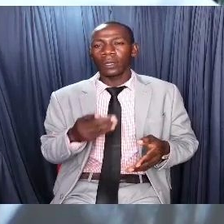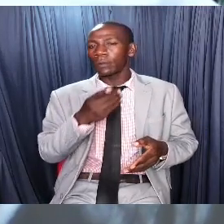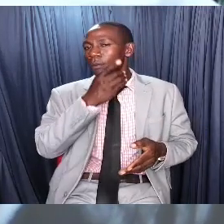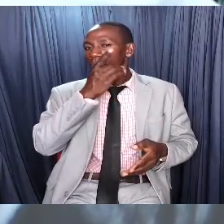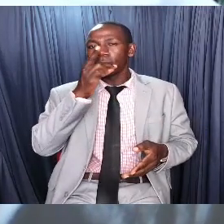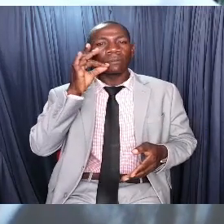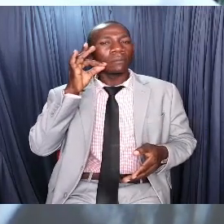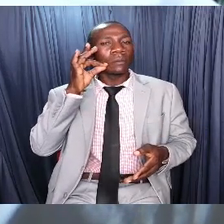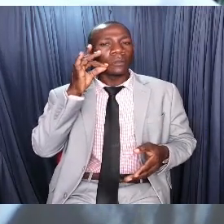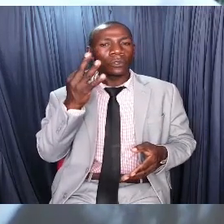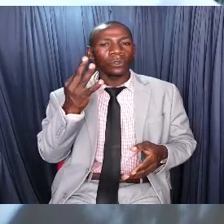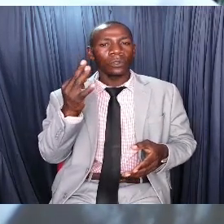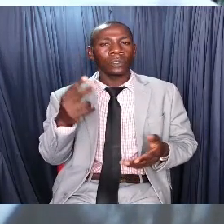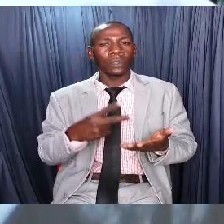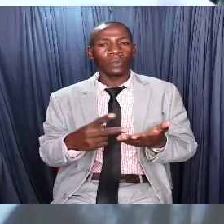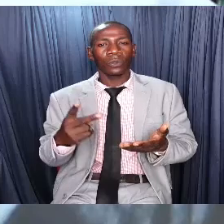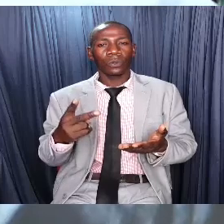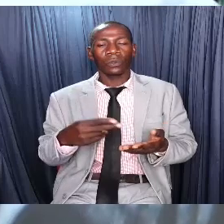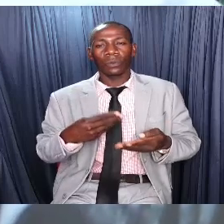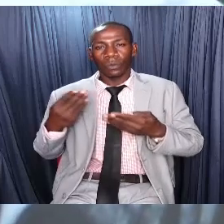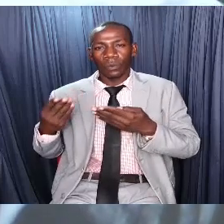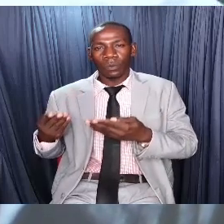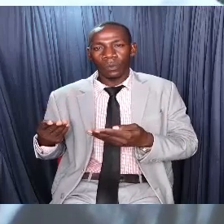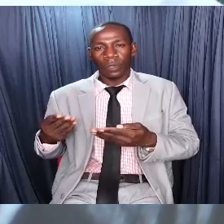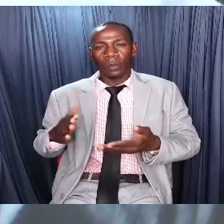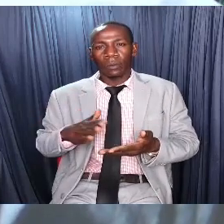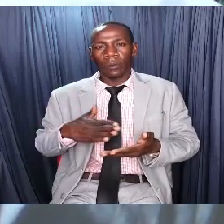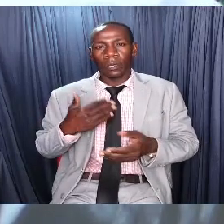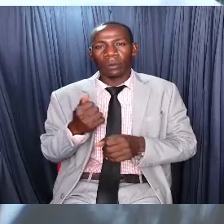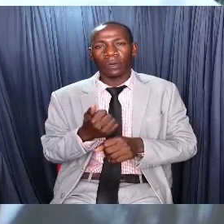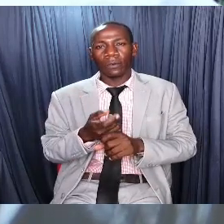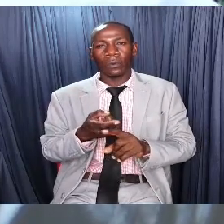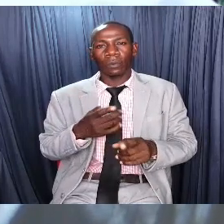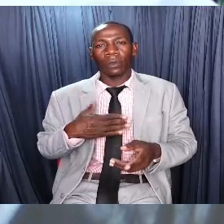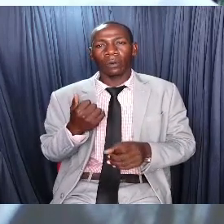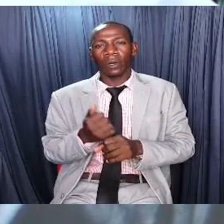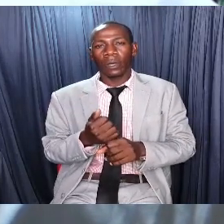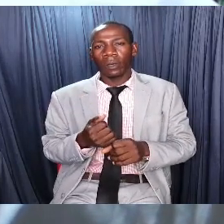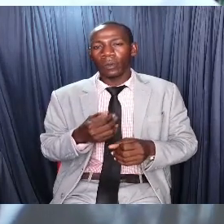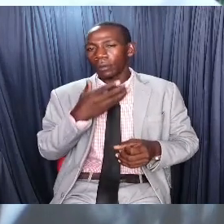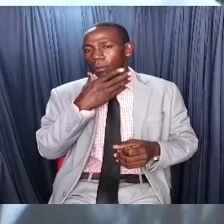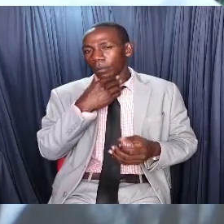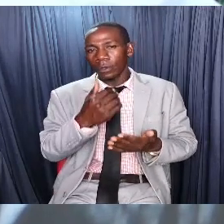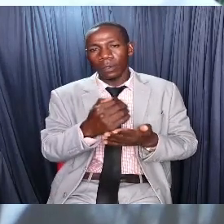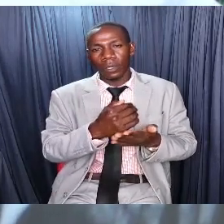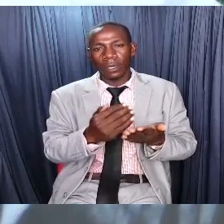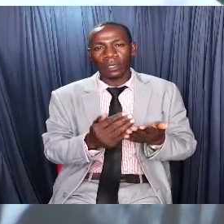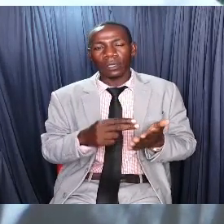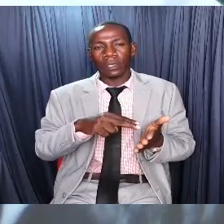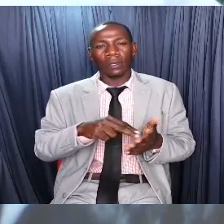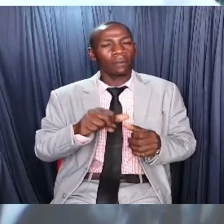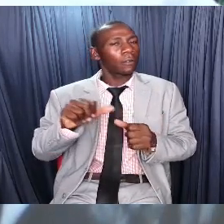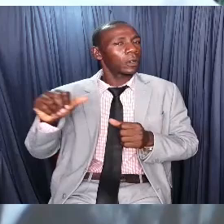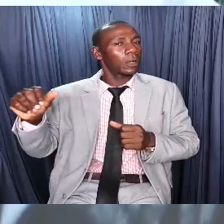nafunga mara mbili kwa juma, hutoa zaka katika mapato yangu yote. Lakini yule mtoza ushuru alisimama